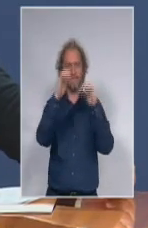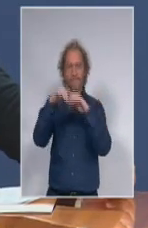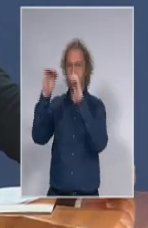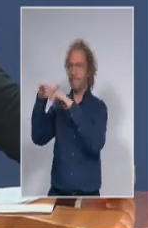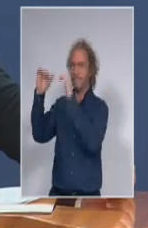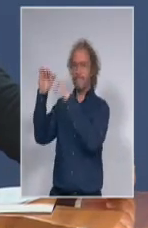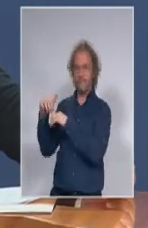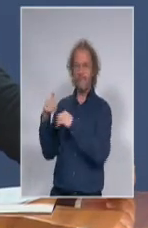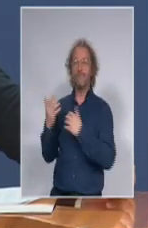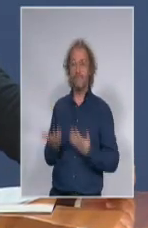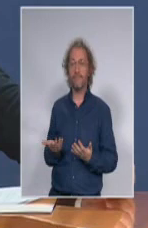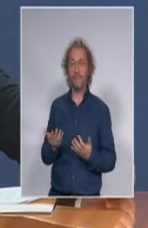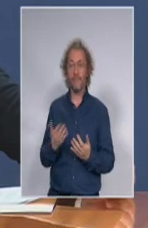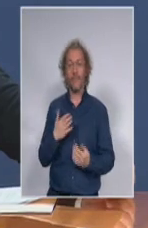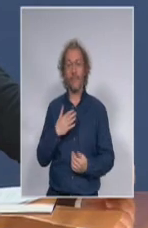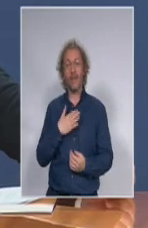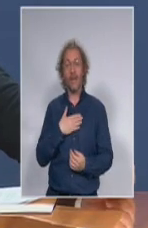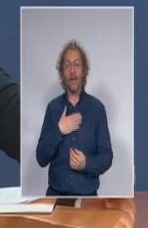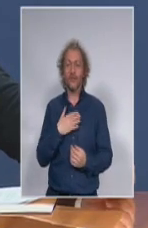uspeli,